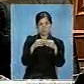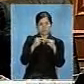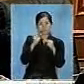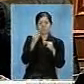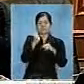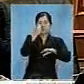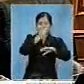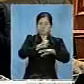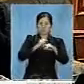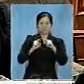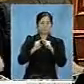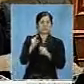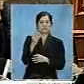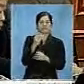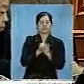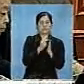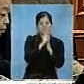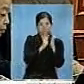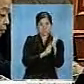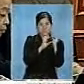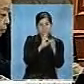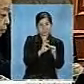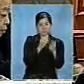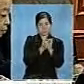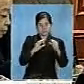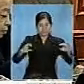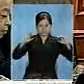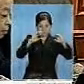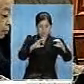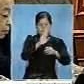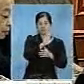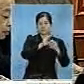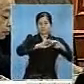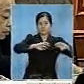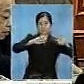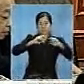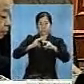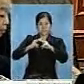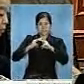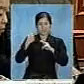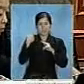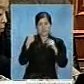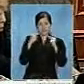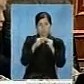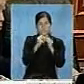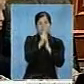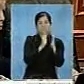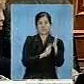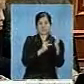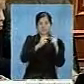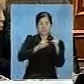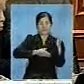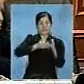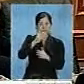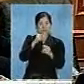ายในเรื่องของการร่วมลงทุนภาครัฐภาคเอกชนที่ผ่านการพิจารณาของสภาแห่งนี้ไปแล้วด้วยความเห็นชอบของท่